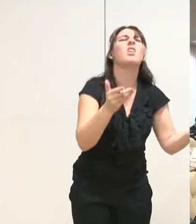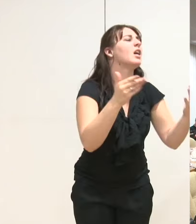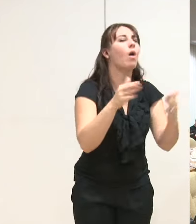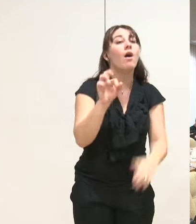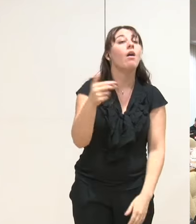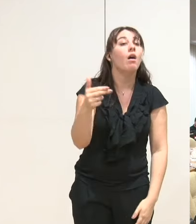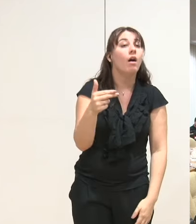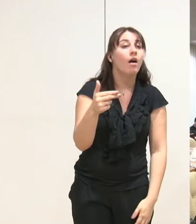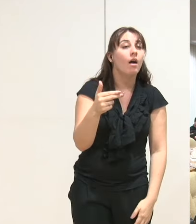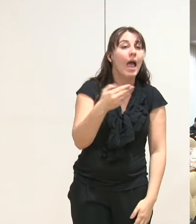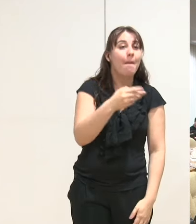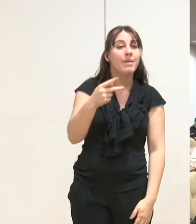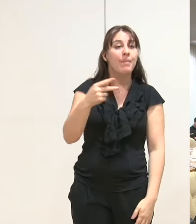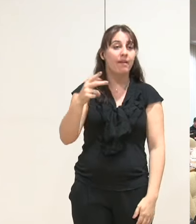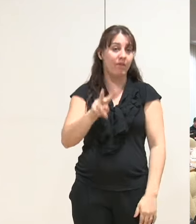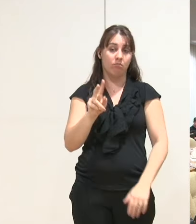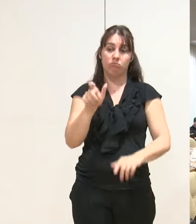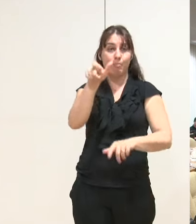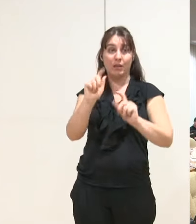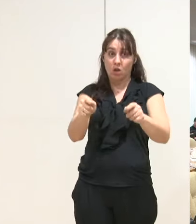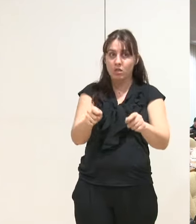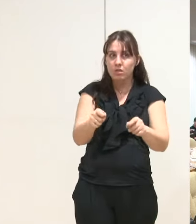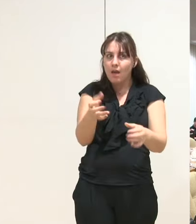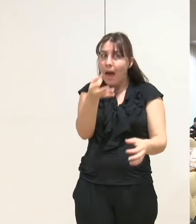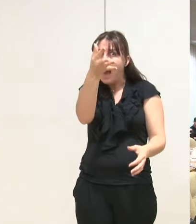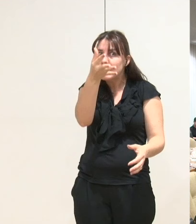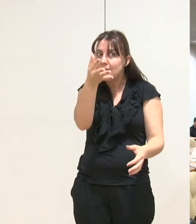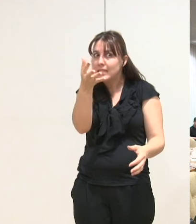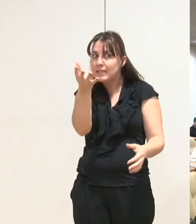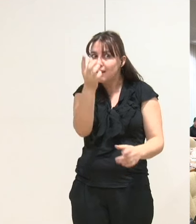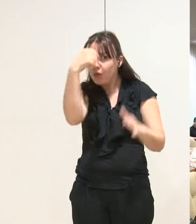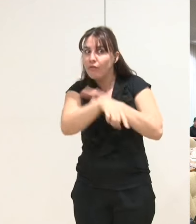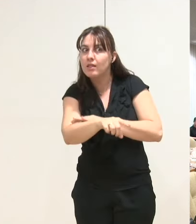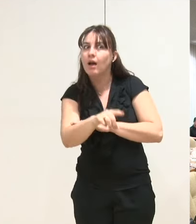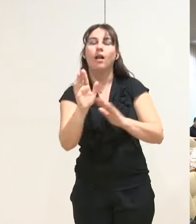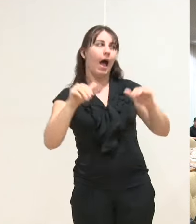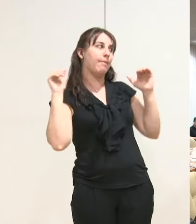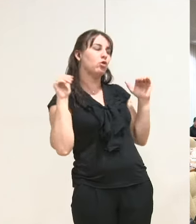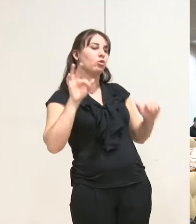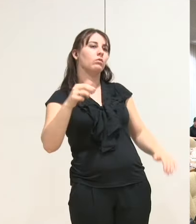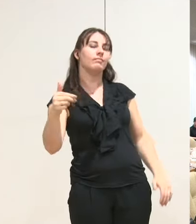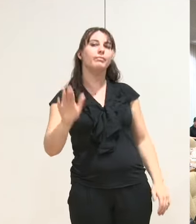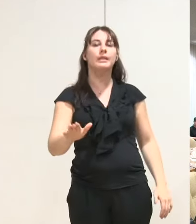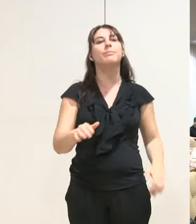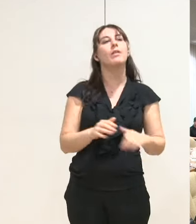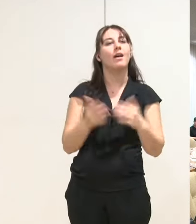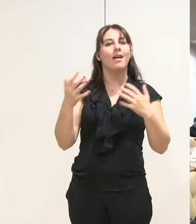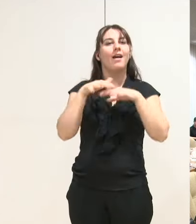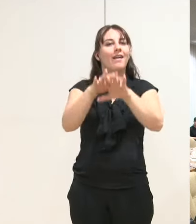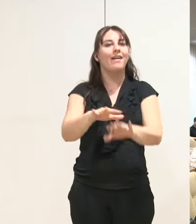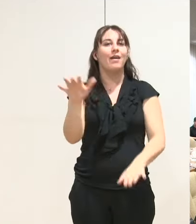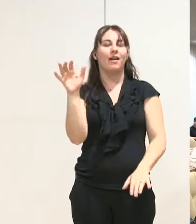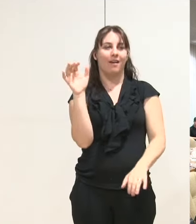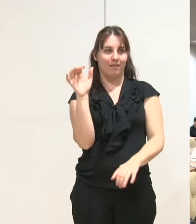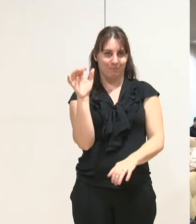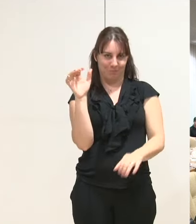NPPV c'est c'est une désignation de personne je donne un indice abstention du Front national rassemblement qui est pour